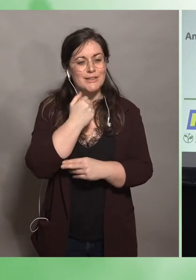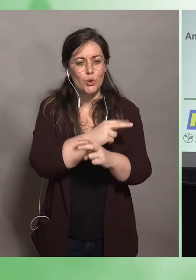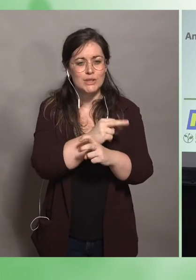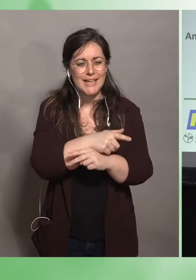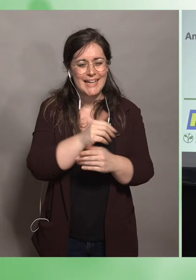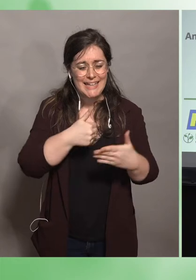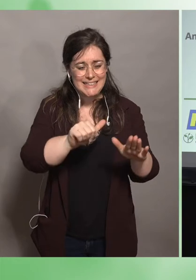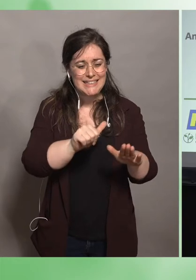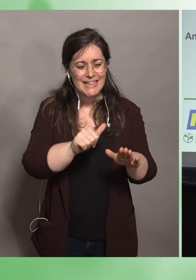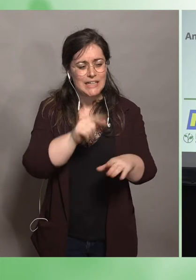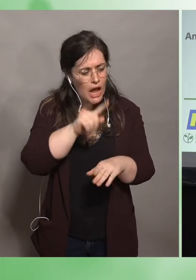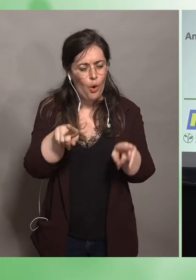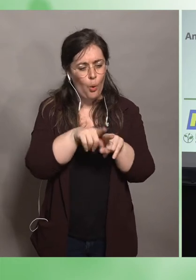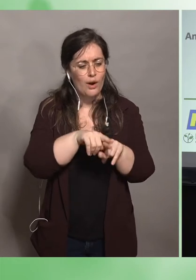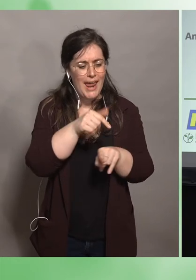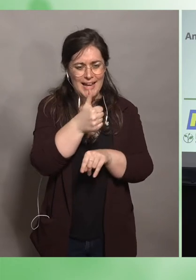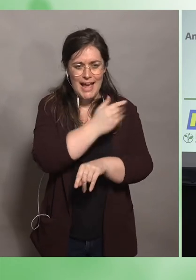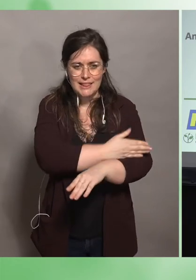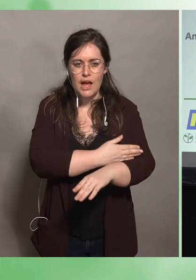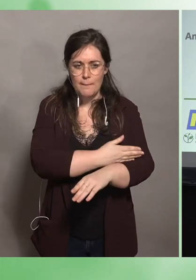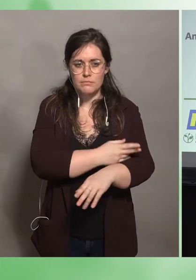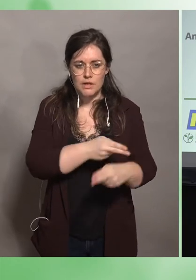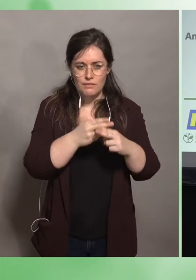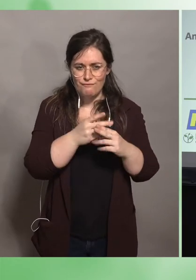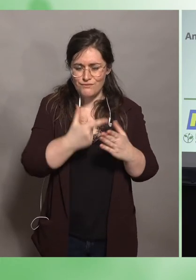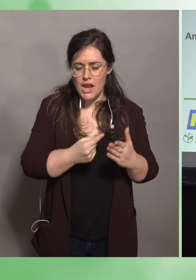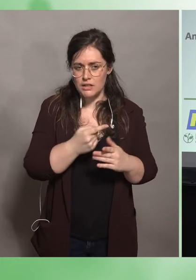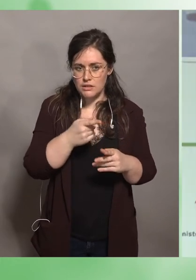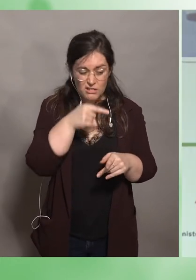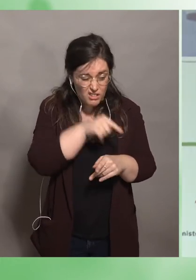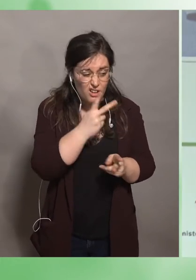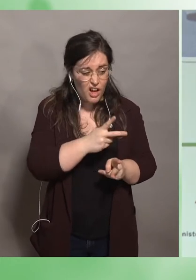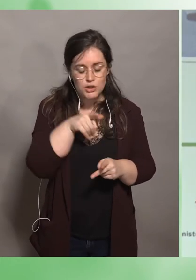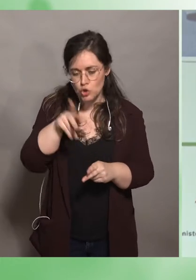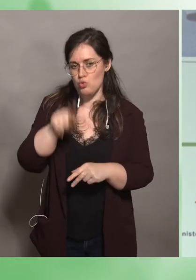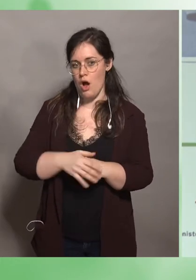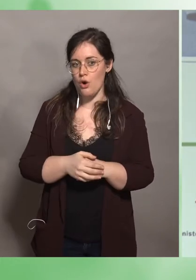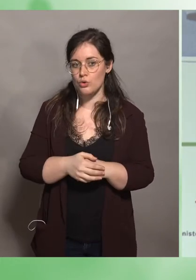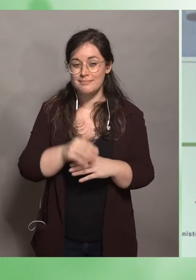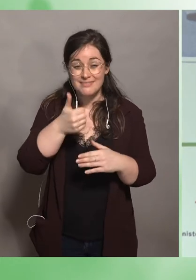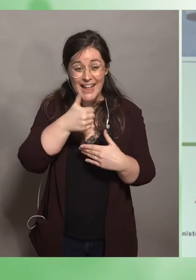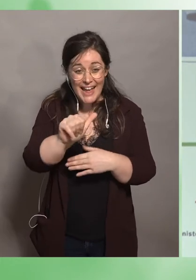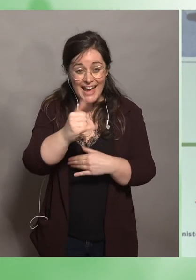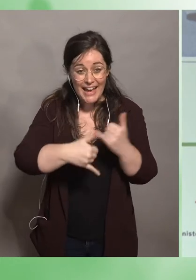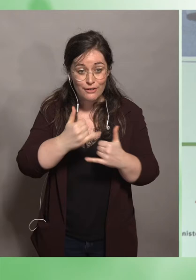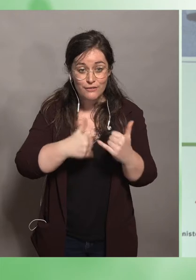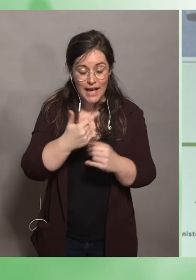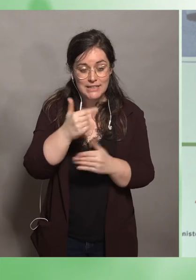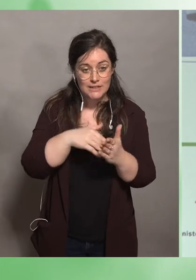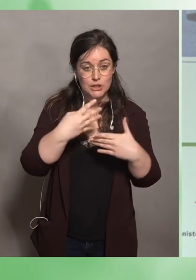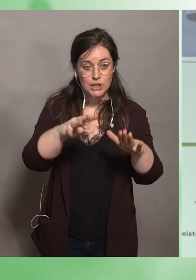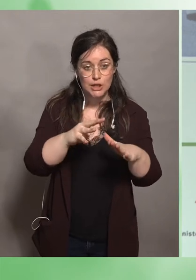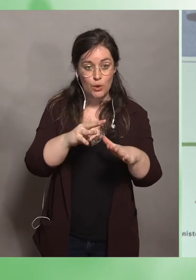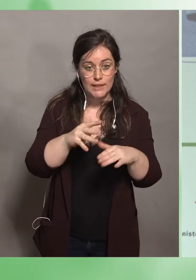fast so alt wie du und dem fehlt genauso wie dir der linke Arm. Und wenn der das kann, dann kannst du das auch. Und 11 Jahre später schwimmen wir 2019 bei